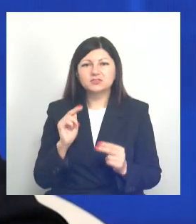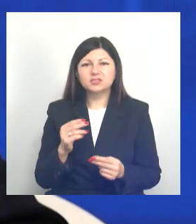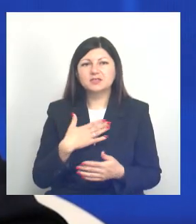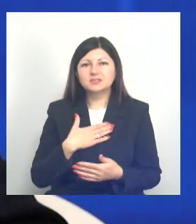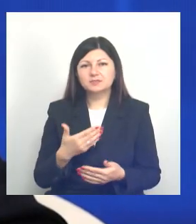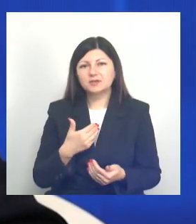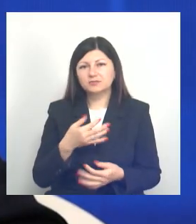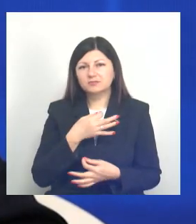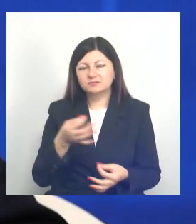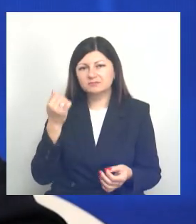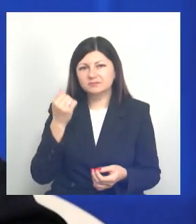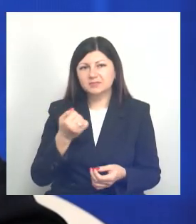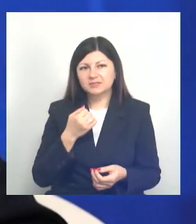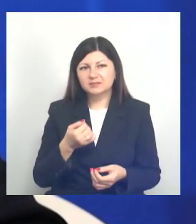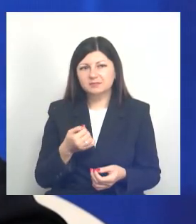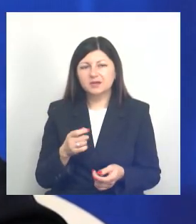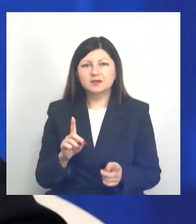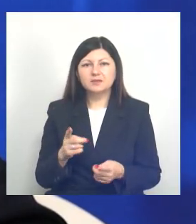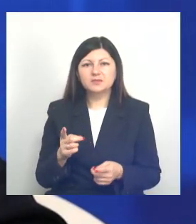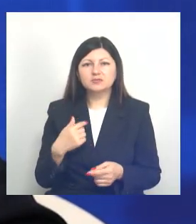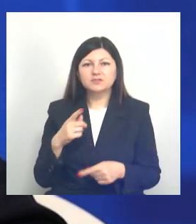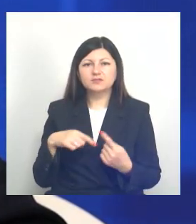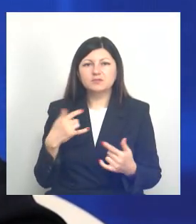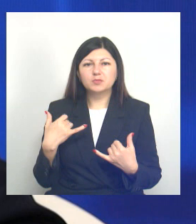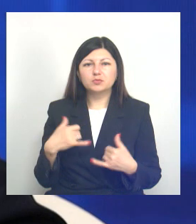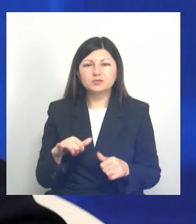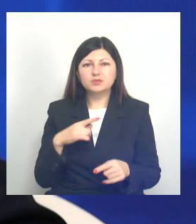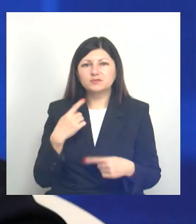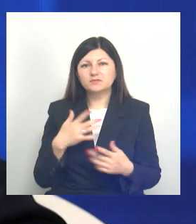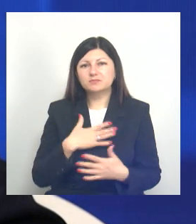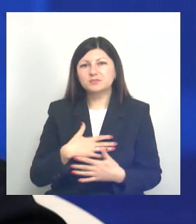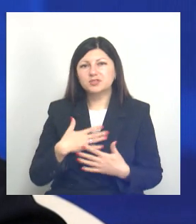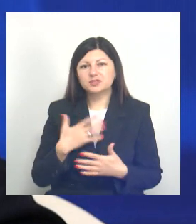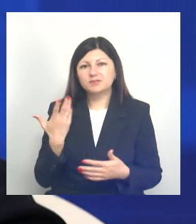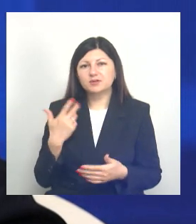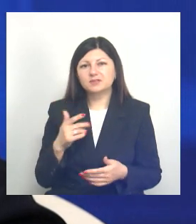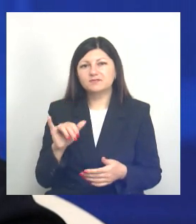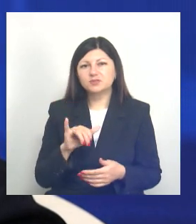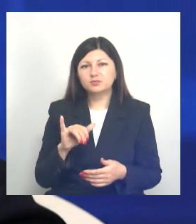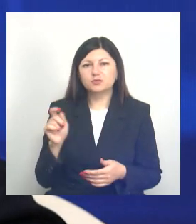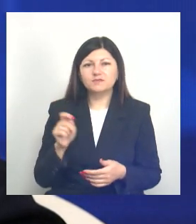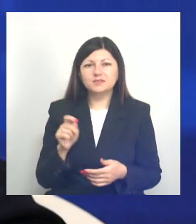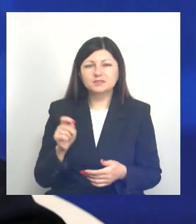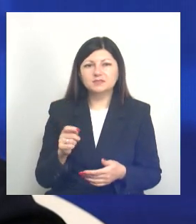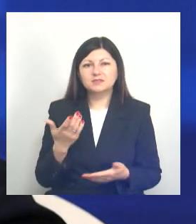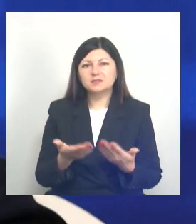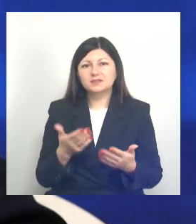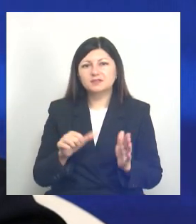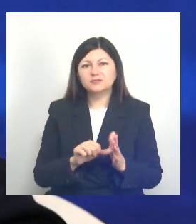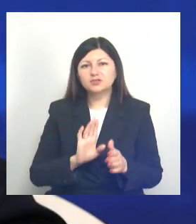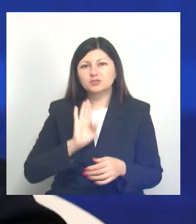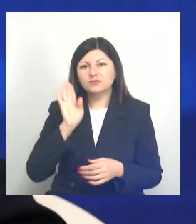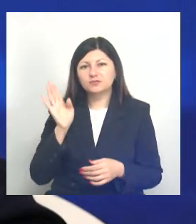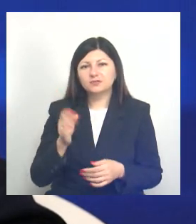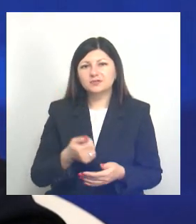хочу сказать спасибо, потому что я все время удивляюсь и все время переживаю, когда в субботу, воскресенье или в 6 часов